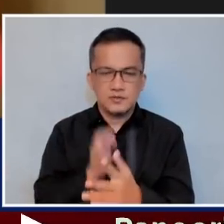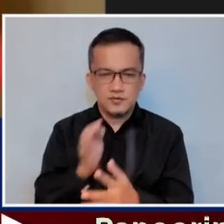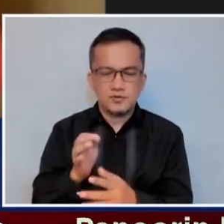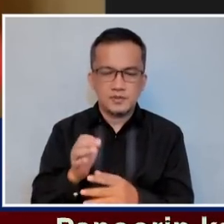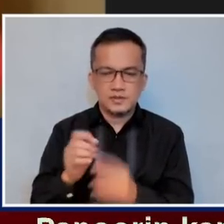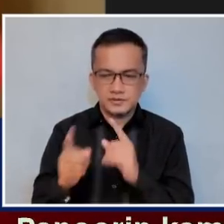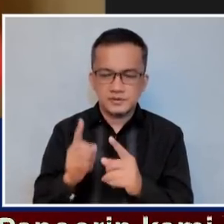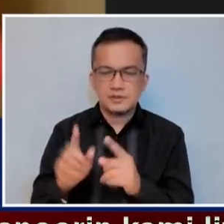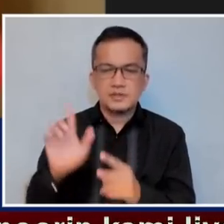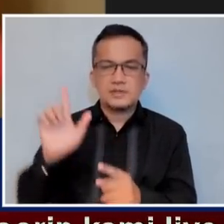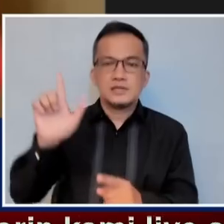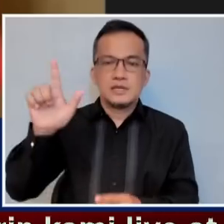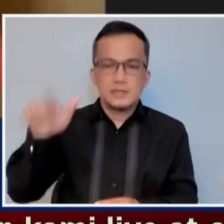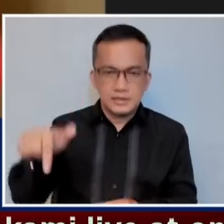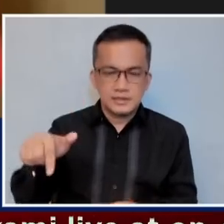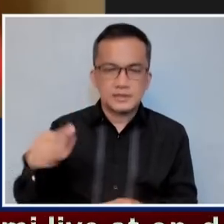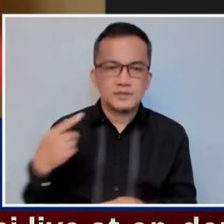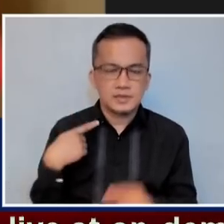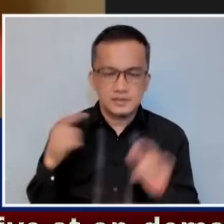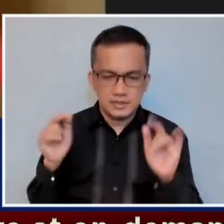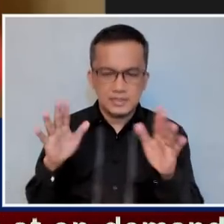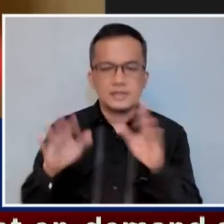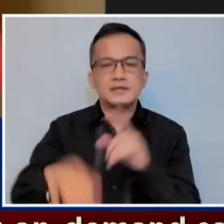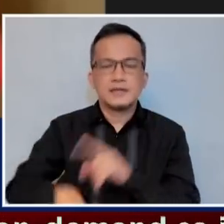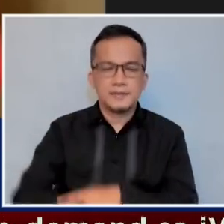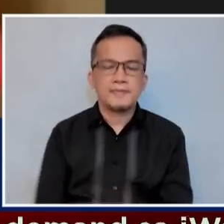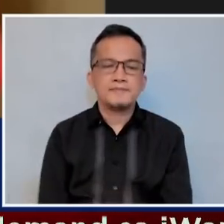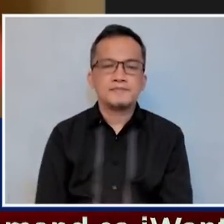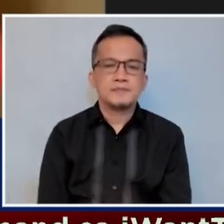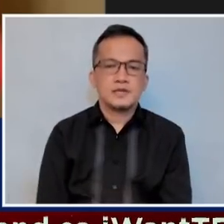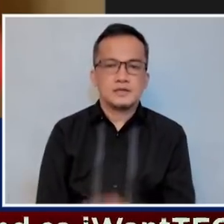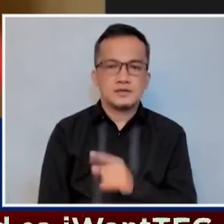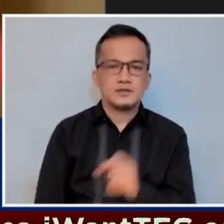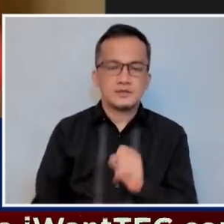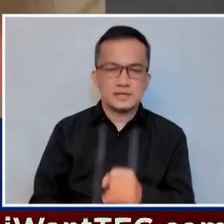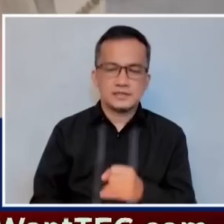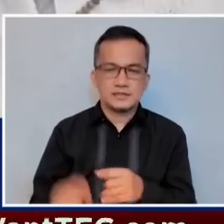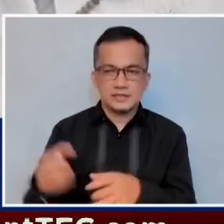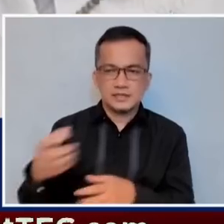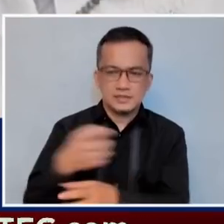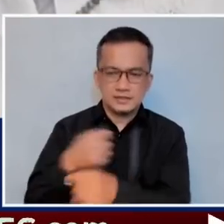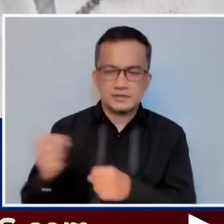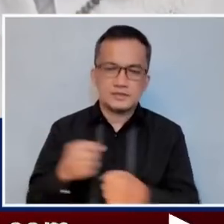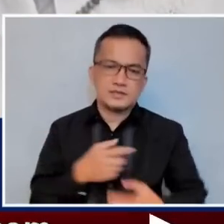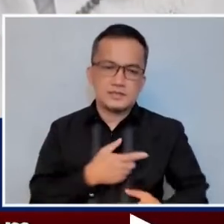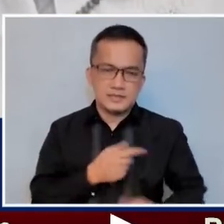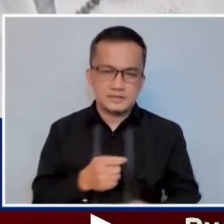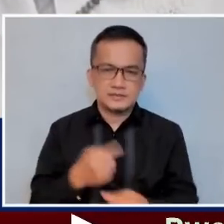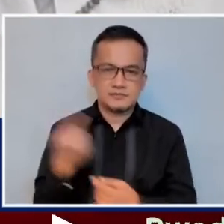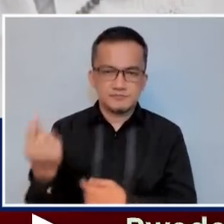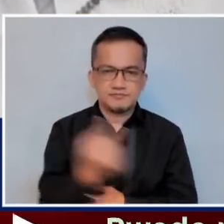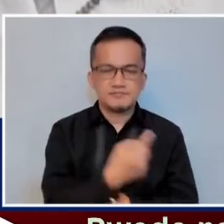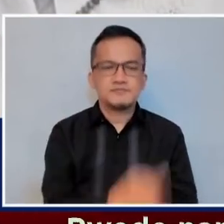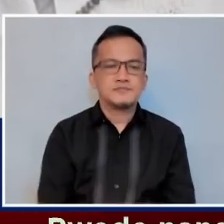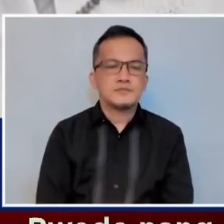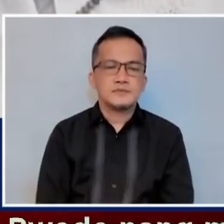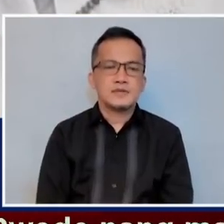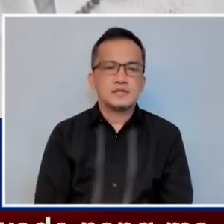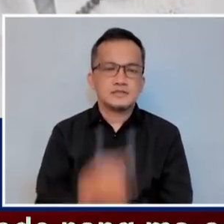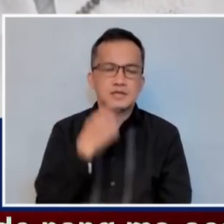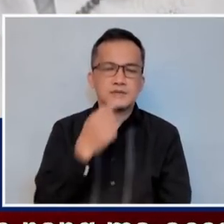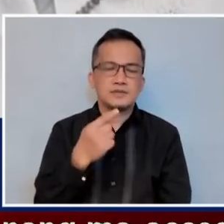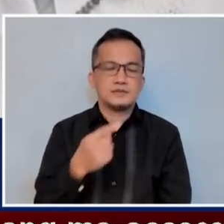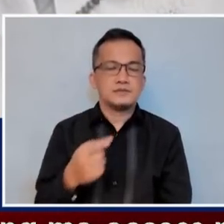afterwards, kakaroon na yan ng mga light moment para sa ganon, you can earn the trust of each other. Ayon naman kay Sen. Robin Padilla,